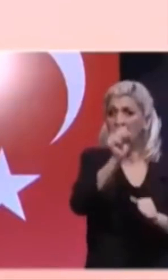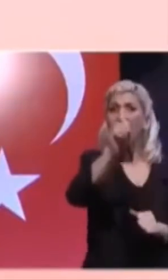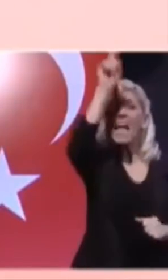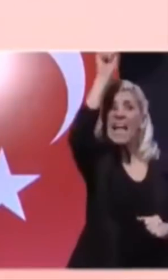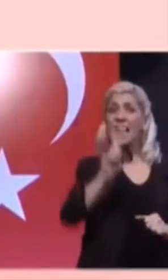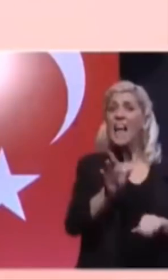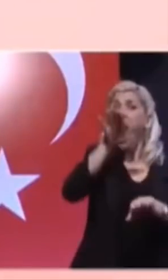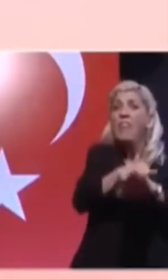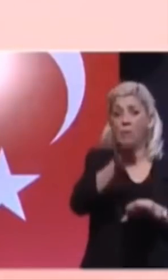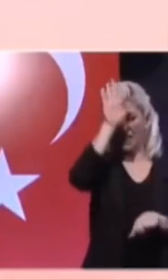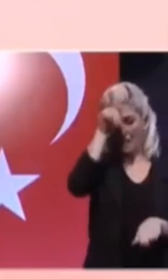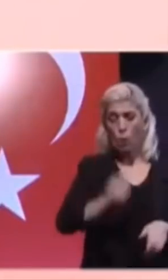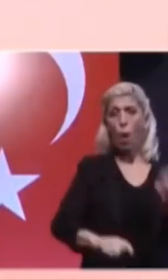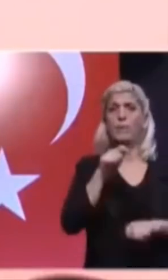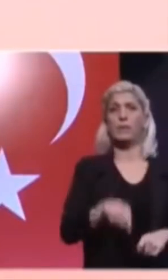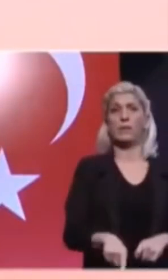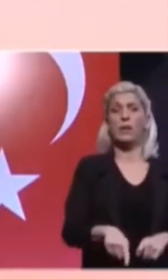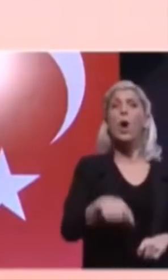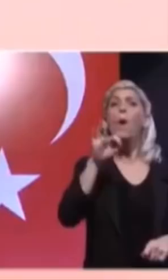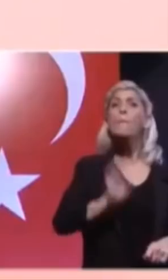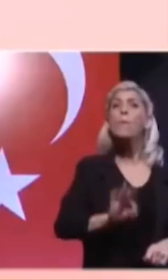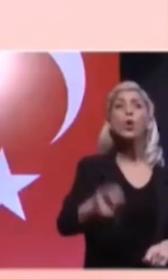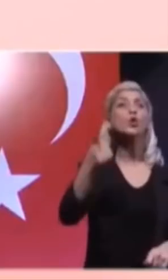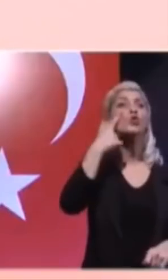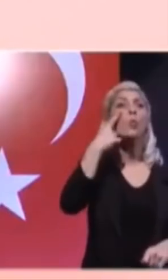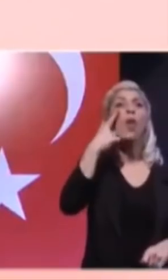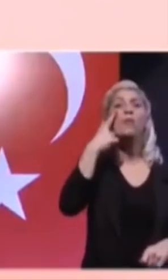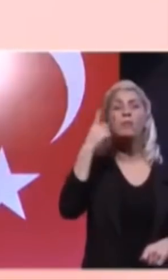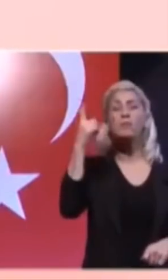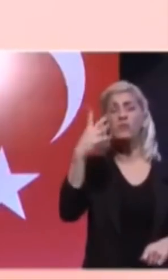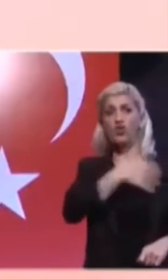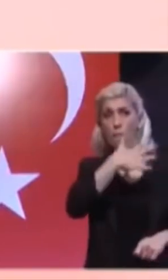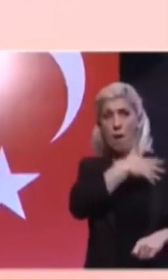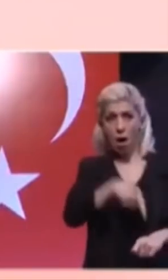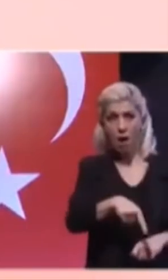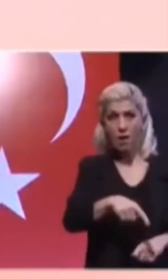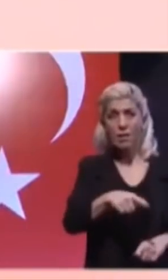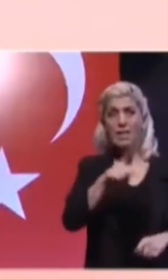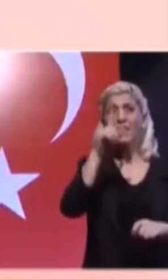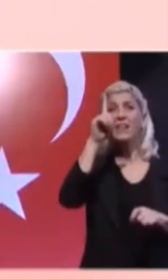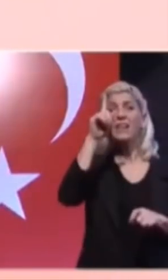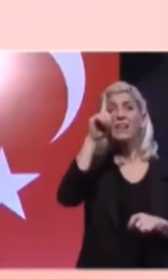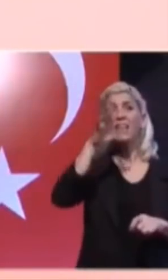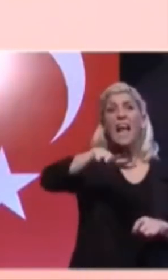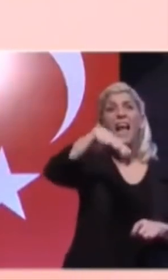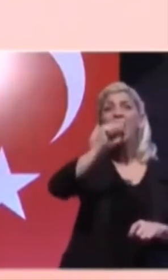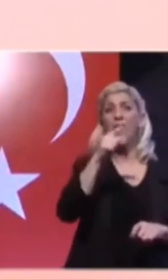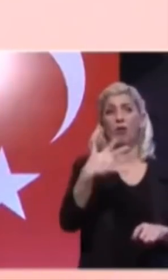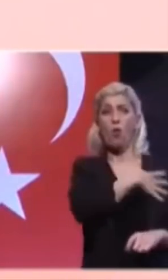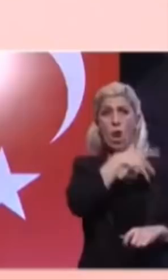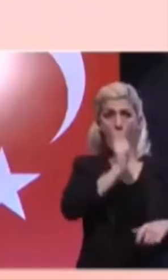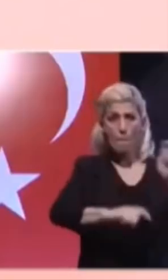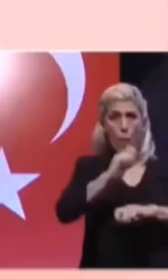bu adımın ne anlama geldiğini. Bir seçim yapıldı İstanbul'da. 15 bin oy